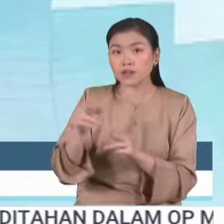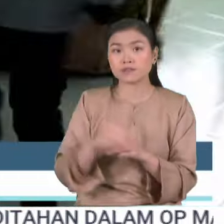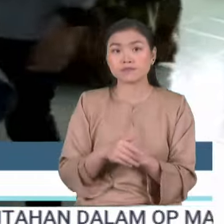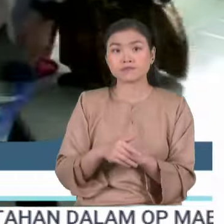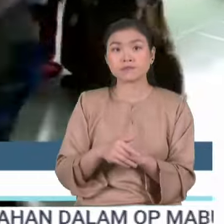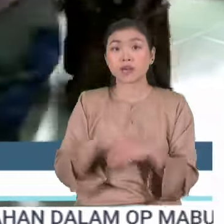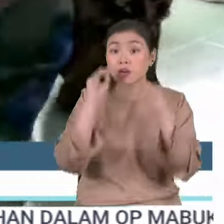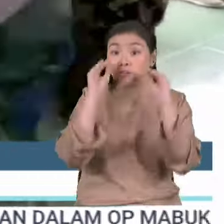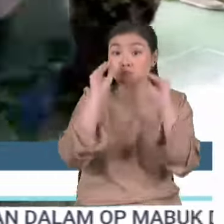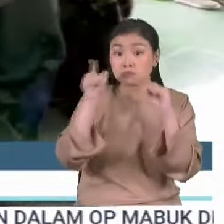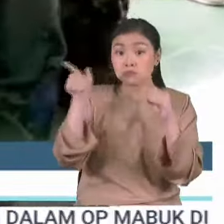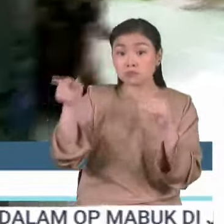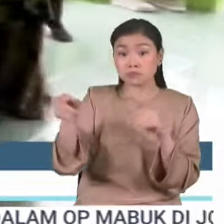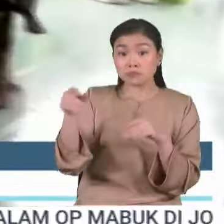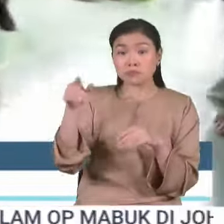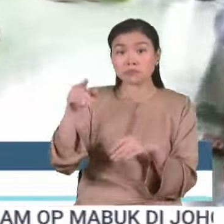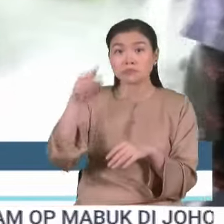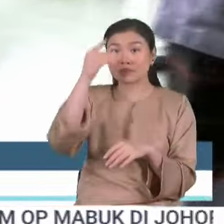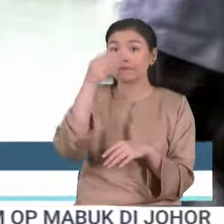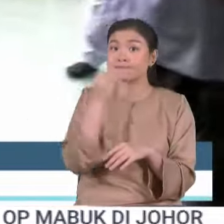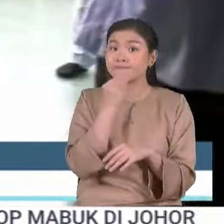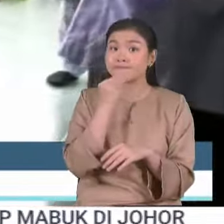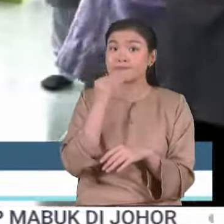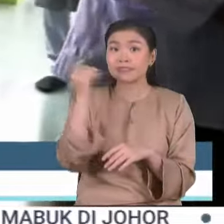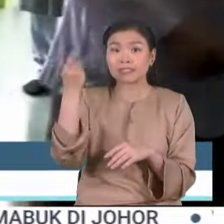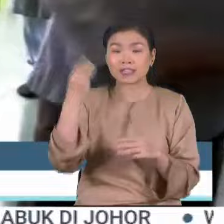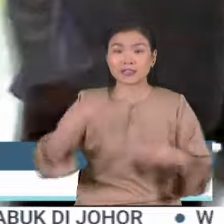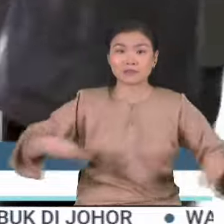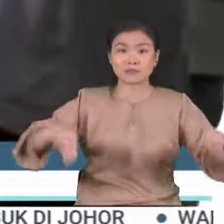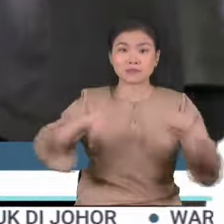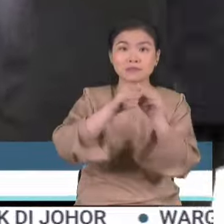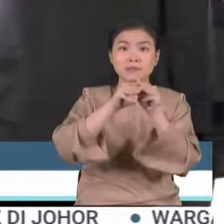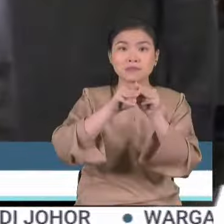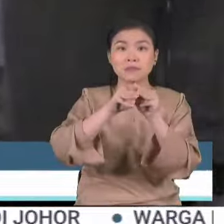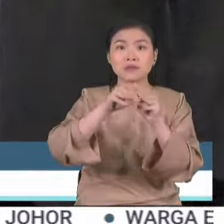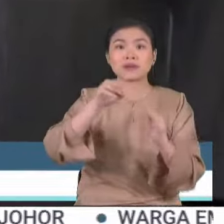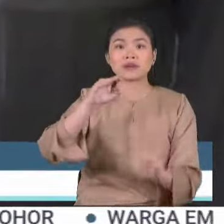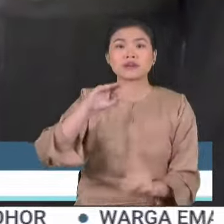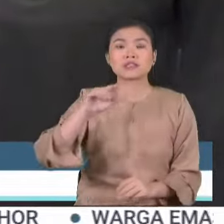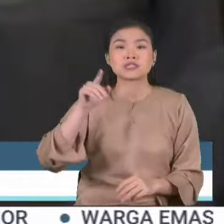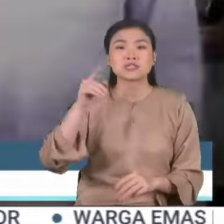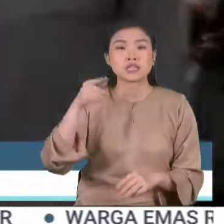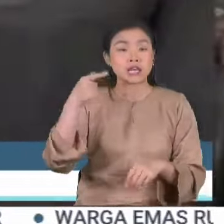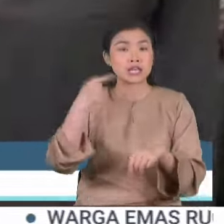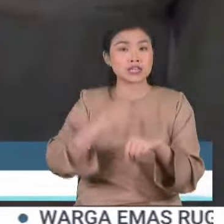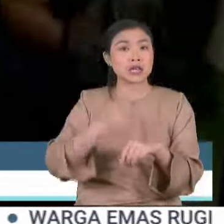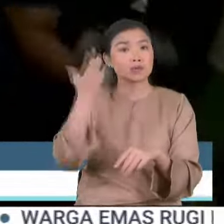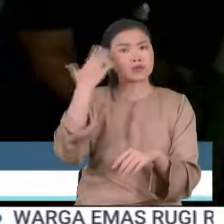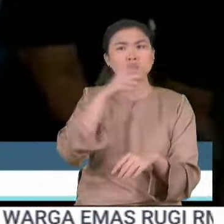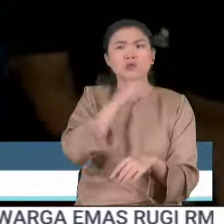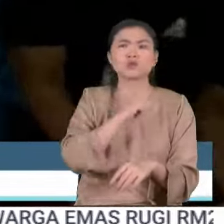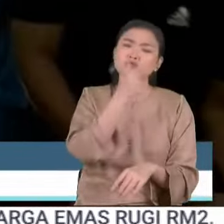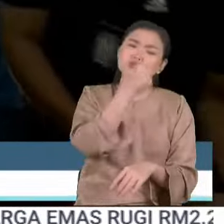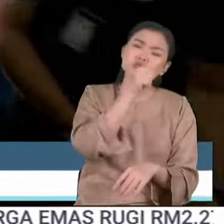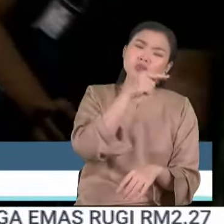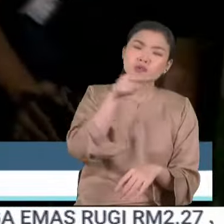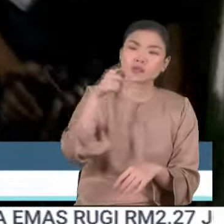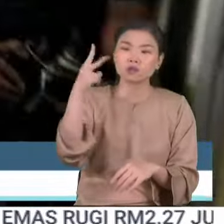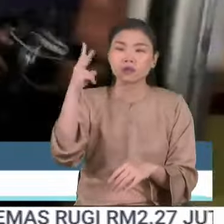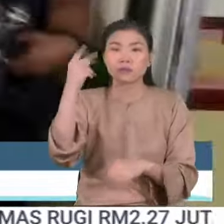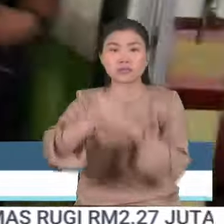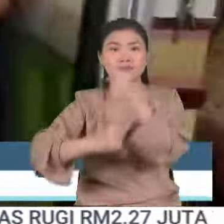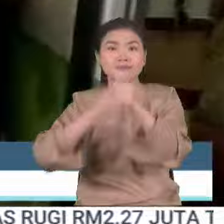Beliau mengajar pemimpin itu di Madrasah Al-Ittihadiyah Al-Wataniyah Ceruk Tok Kun semasa Datuk Seri Anwar berumur 10